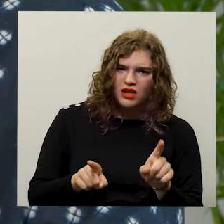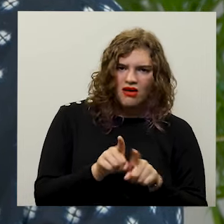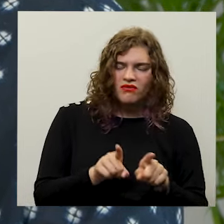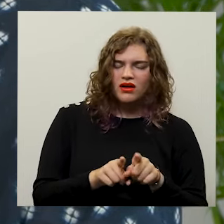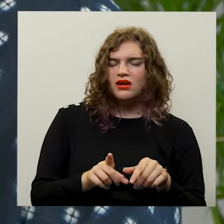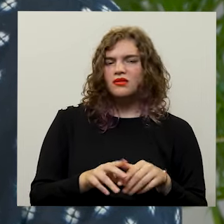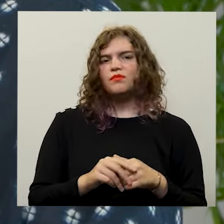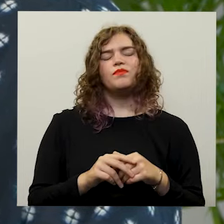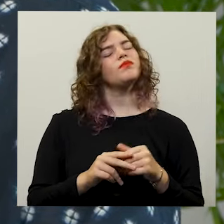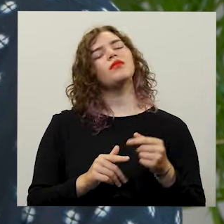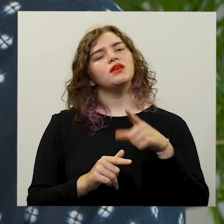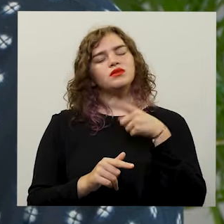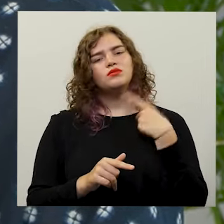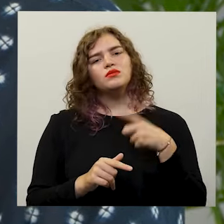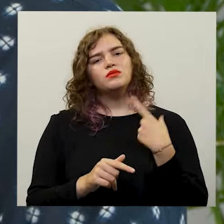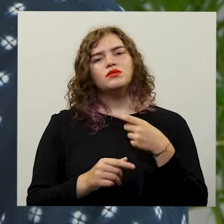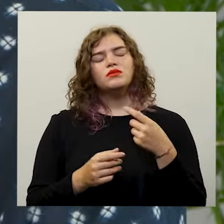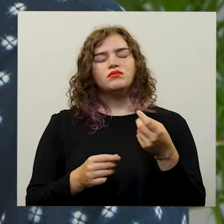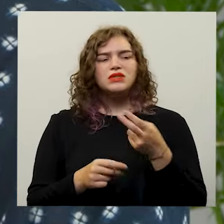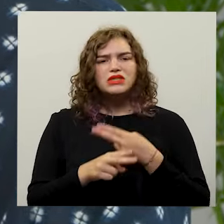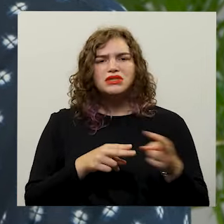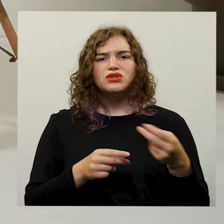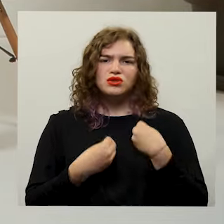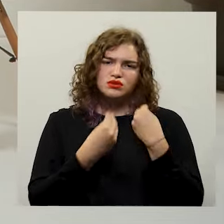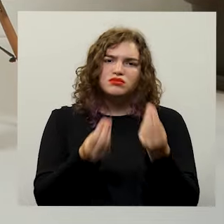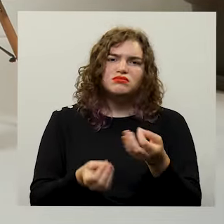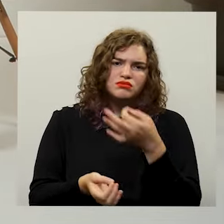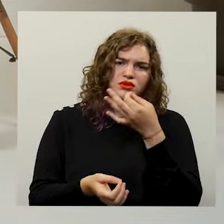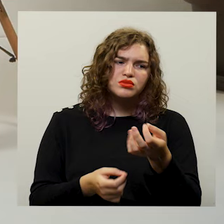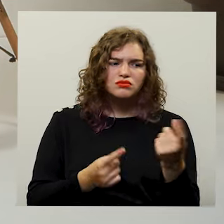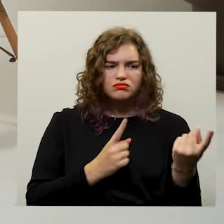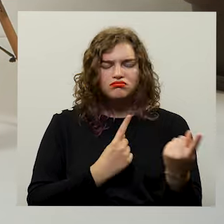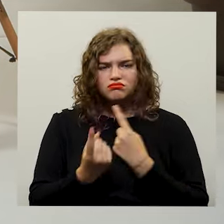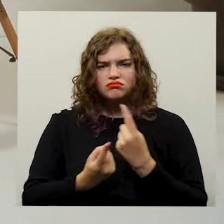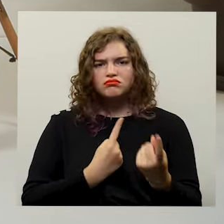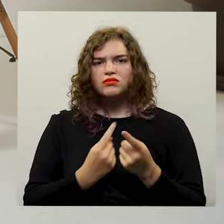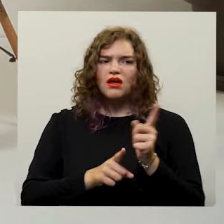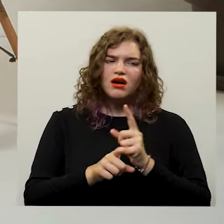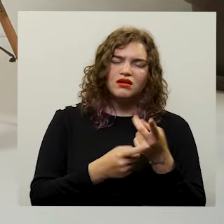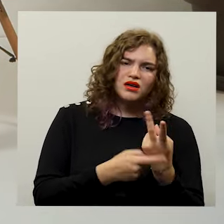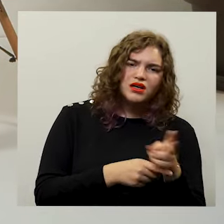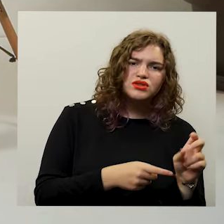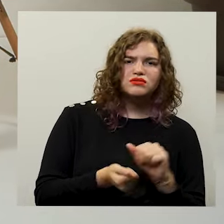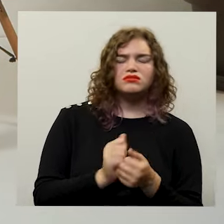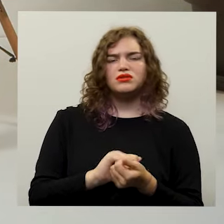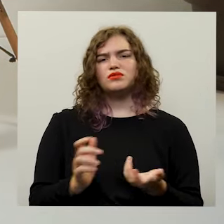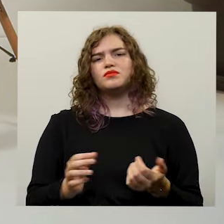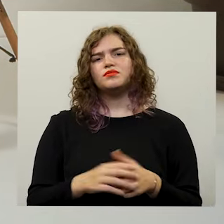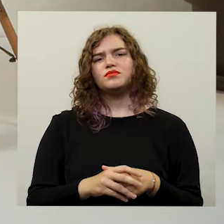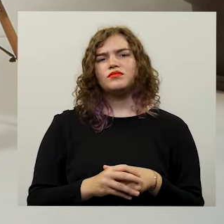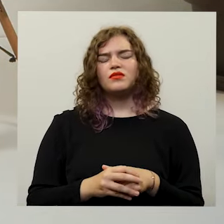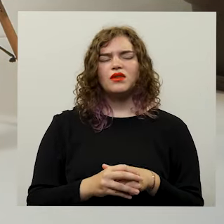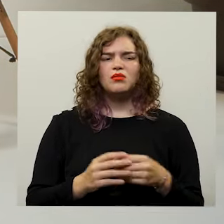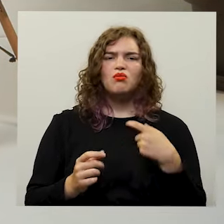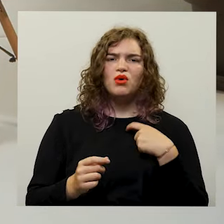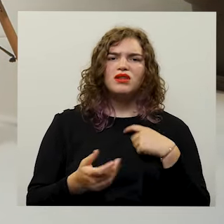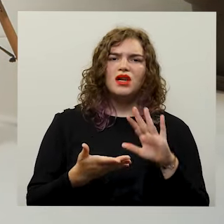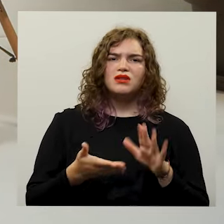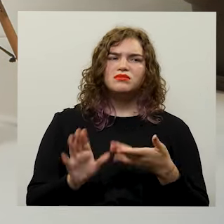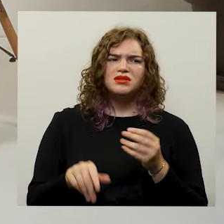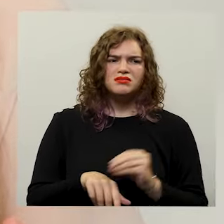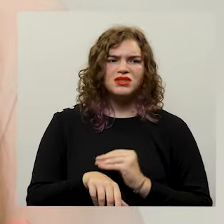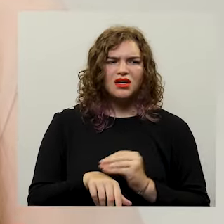și apreciem lucrul ăsta, că putem să ne spunem unul la altul când greșim. Deși poate la început mă